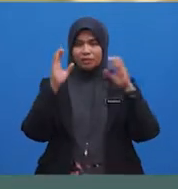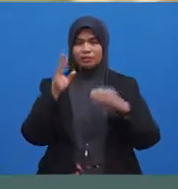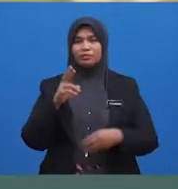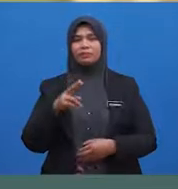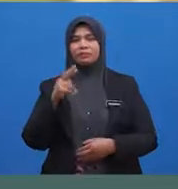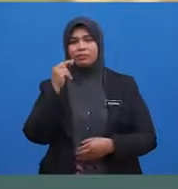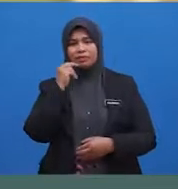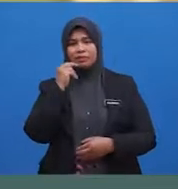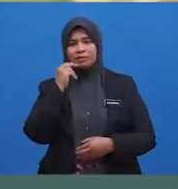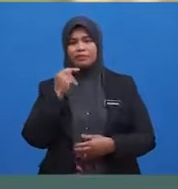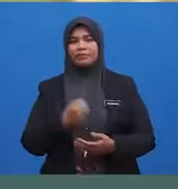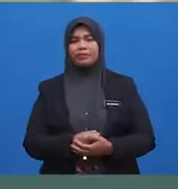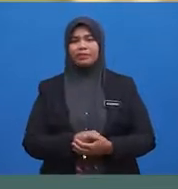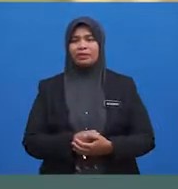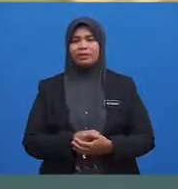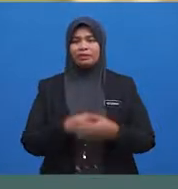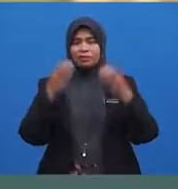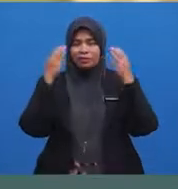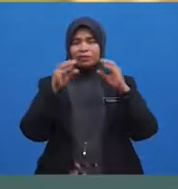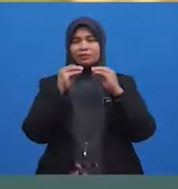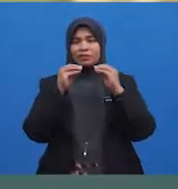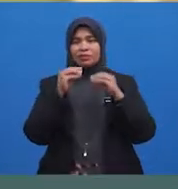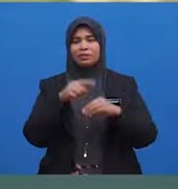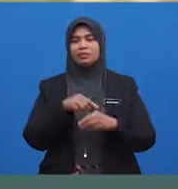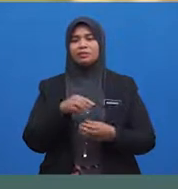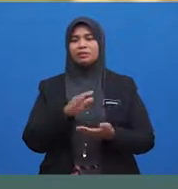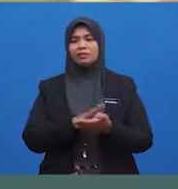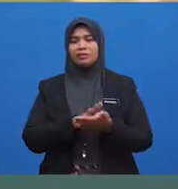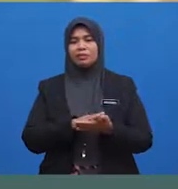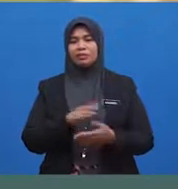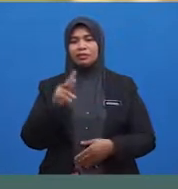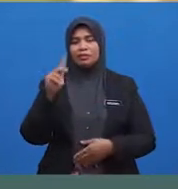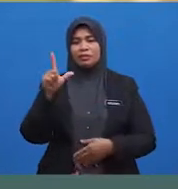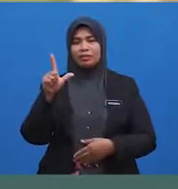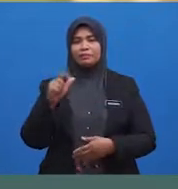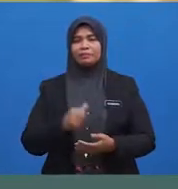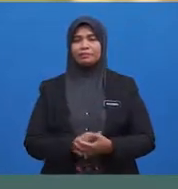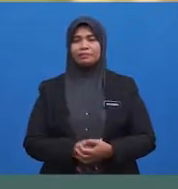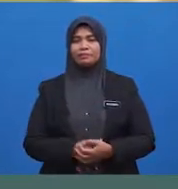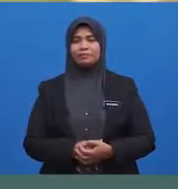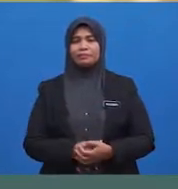Hayati binti Muhammad Razan. Cikgu mengajar di SMK Puteri Ampang, Kuala Lumpur.